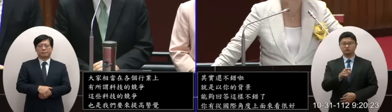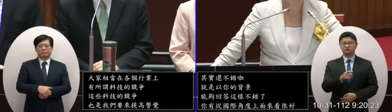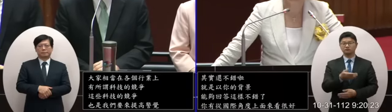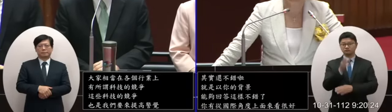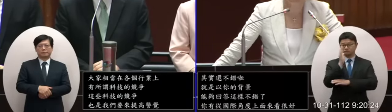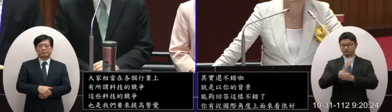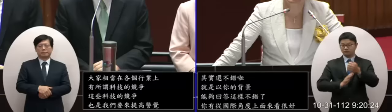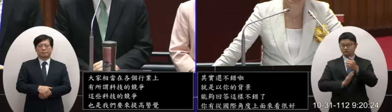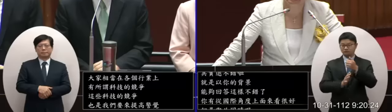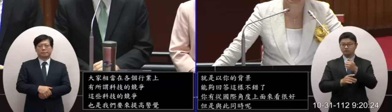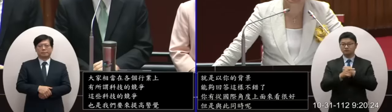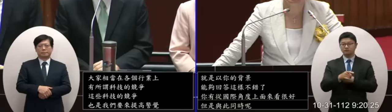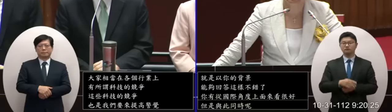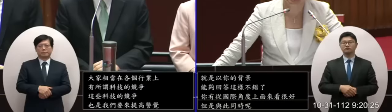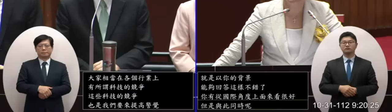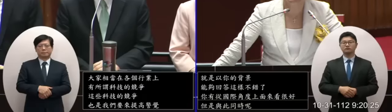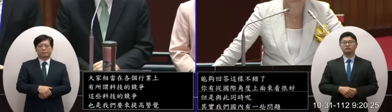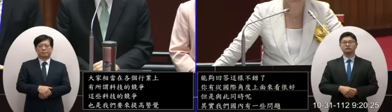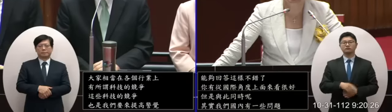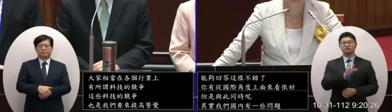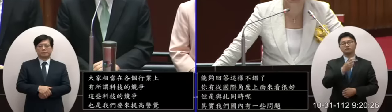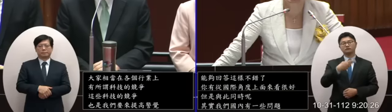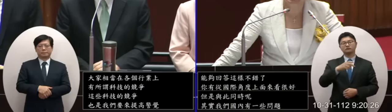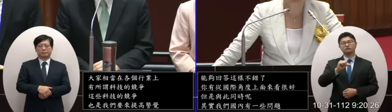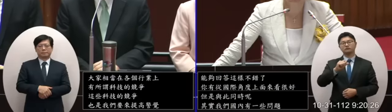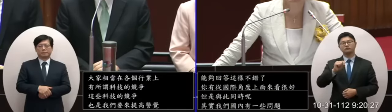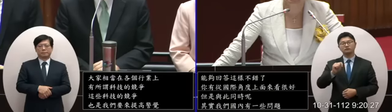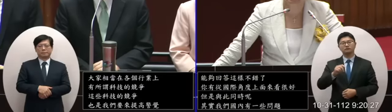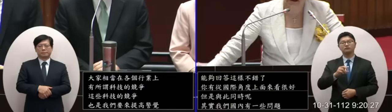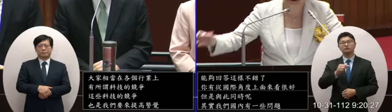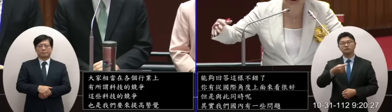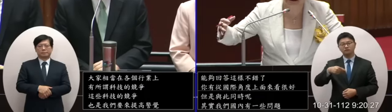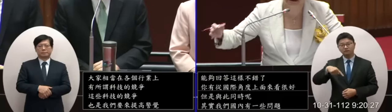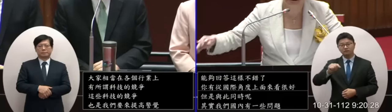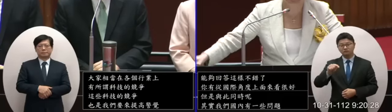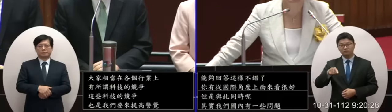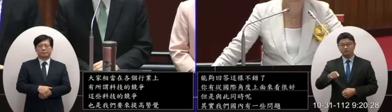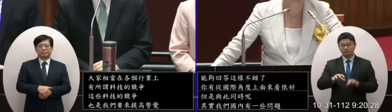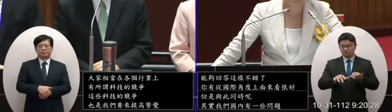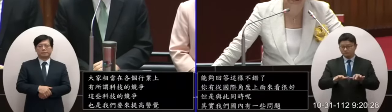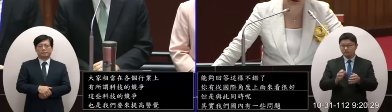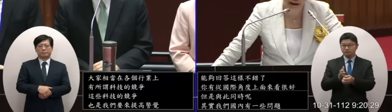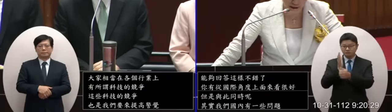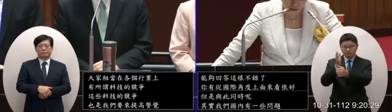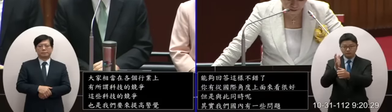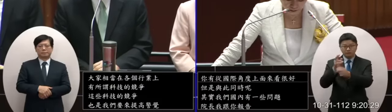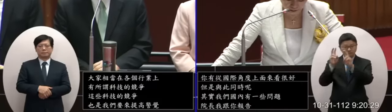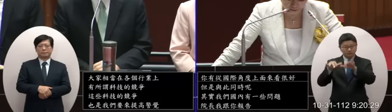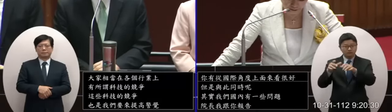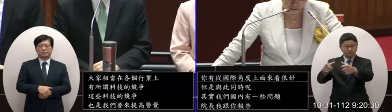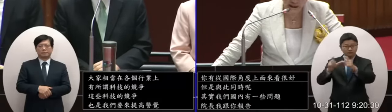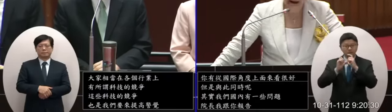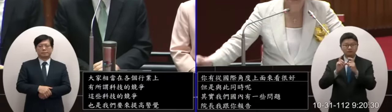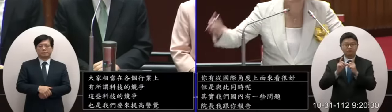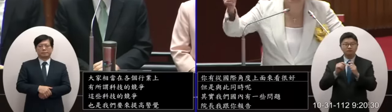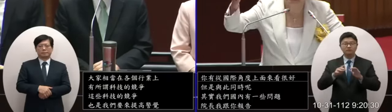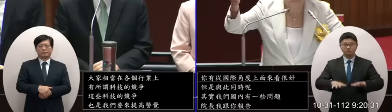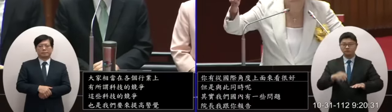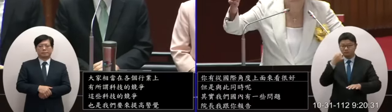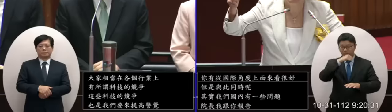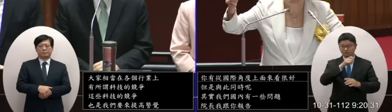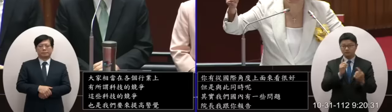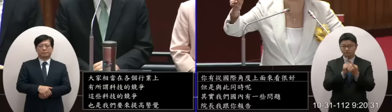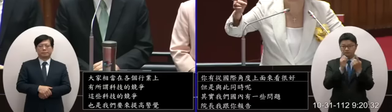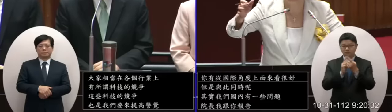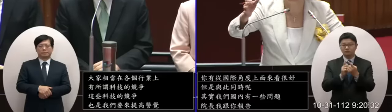输入这个ChatGPT 的时候，他会告诉你说，我们现在所面临台湾所面临的这个灰犀牛的部分呢，第一